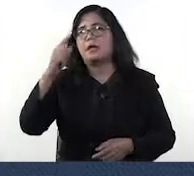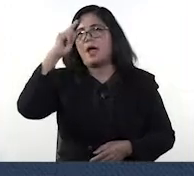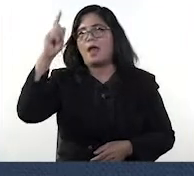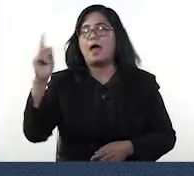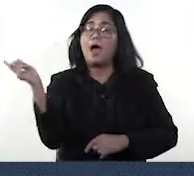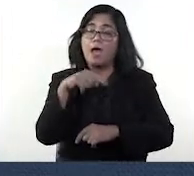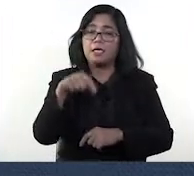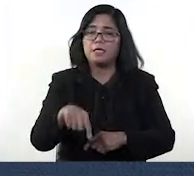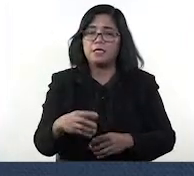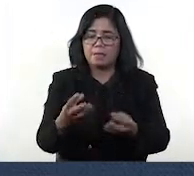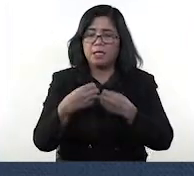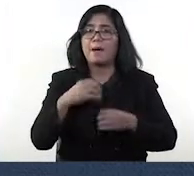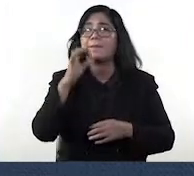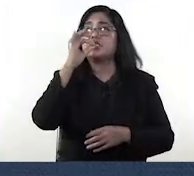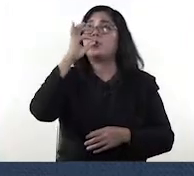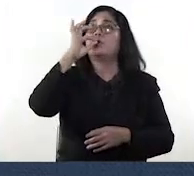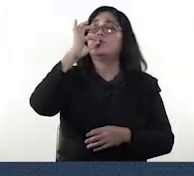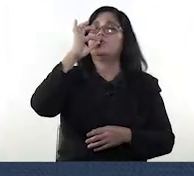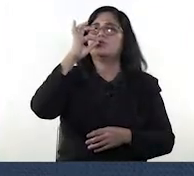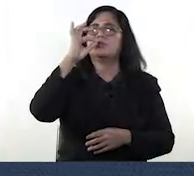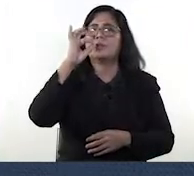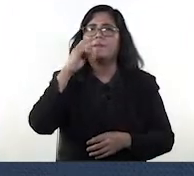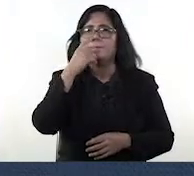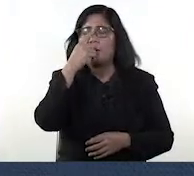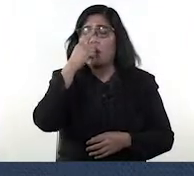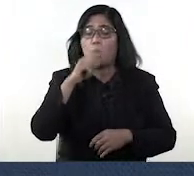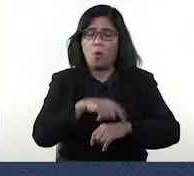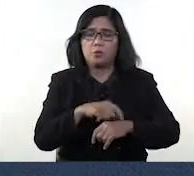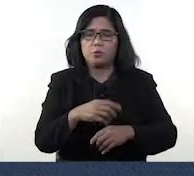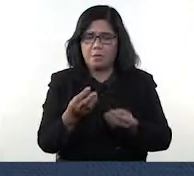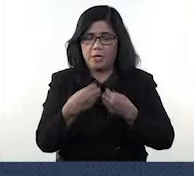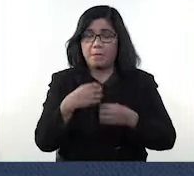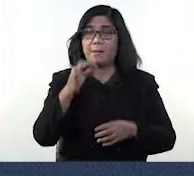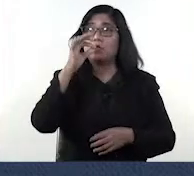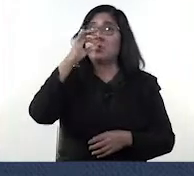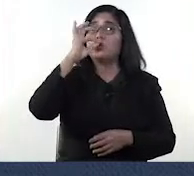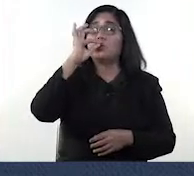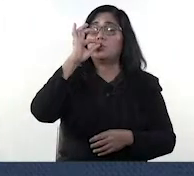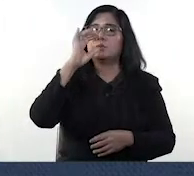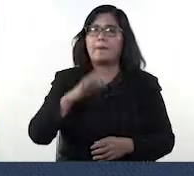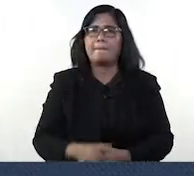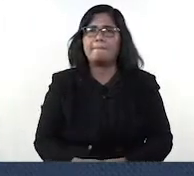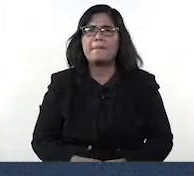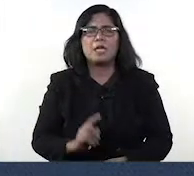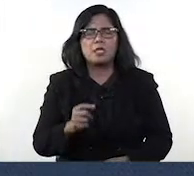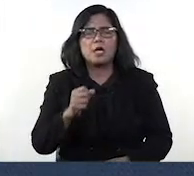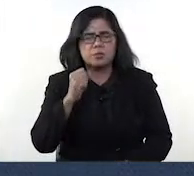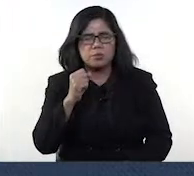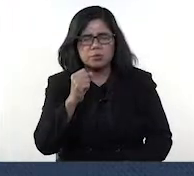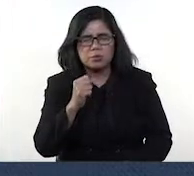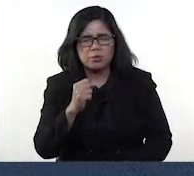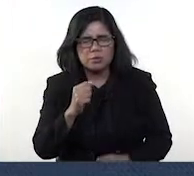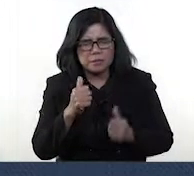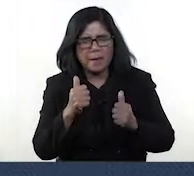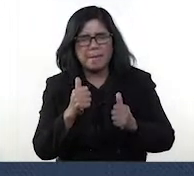kita akan menerima perjamuan kudus Saya mau pada saat kita menerima Perjamuan Kudus Ayo kita